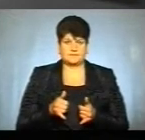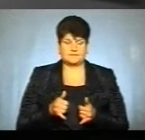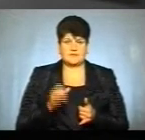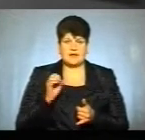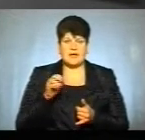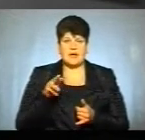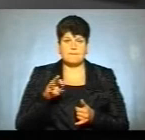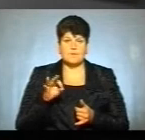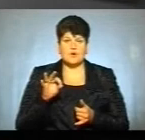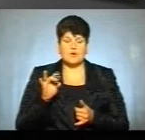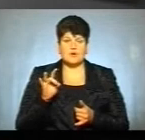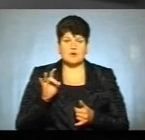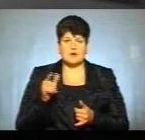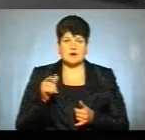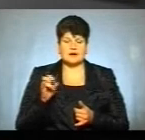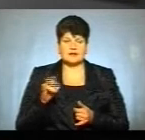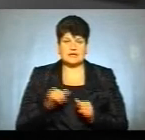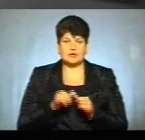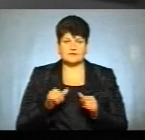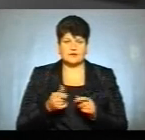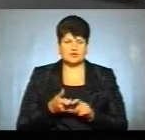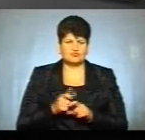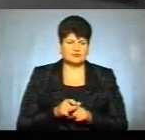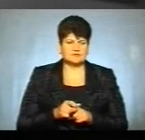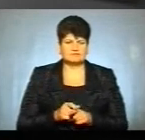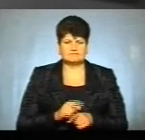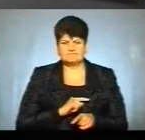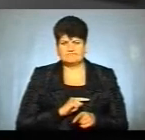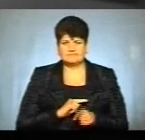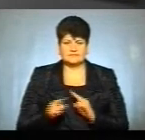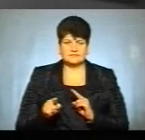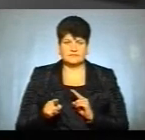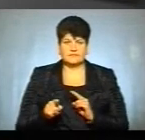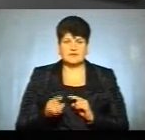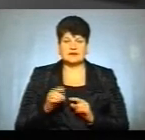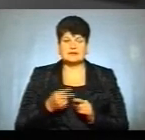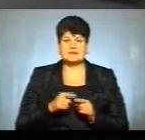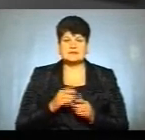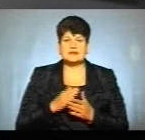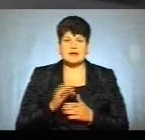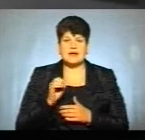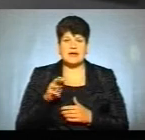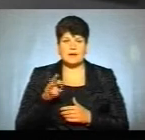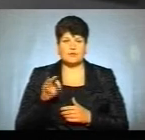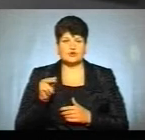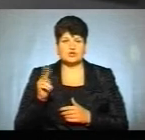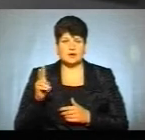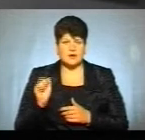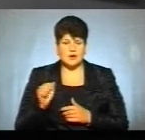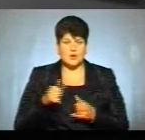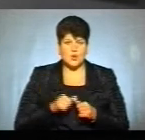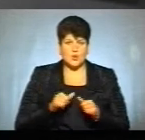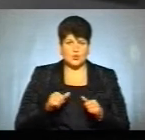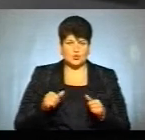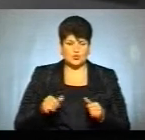М-організмами, мікроорганізмами, які розвиваються дуже з великою швидкістю. Це є емочка, родючість, це є спеціальні